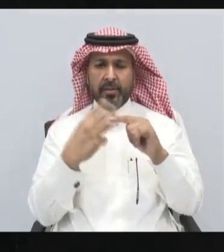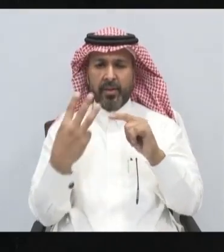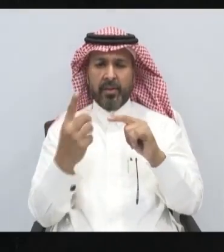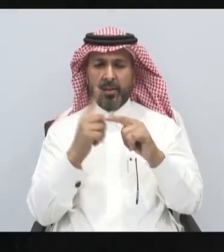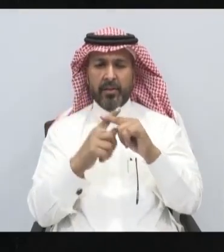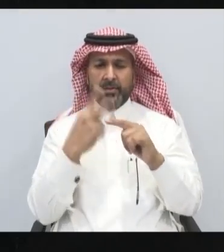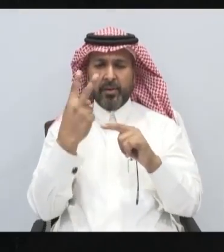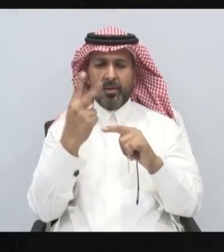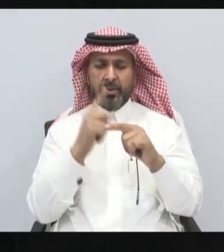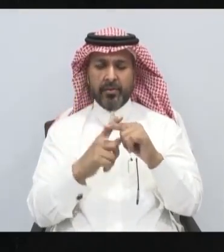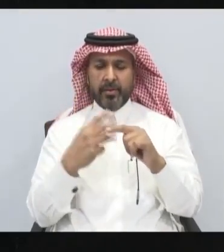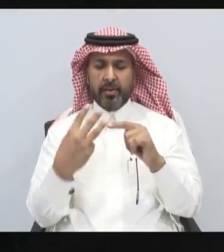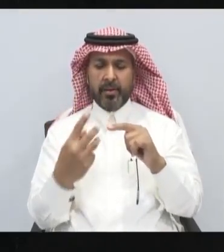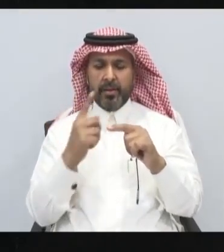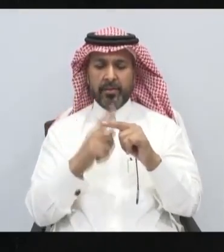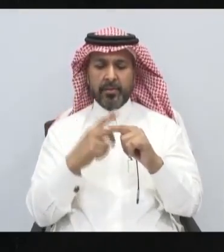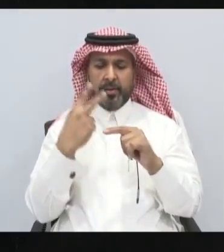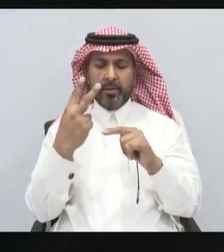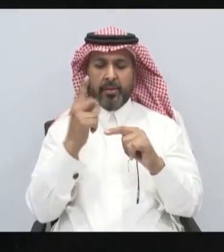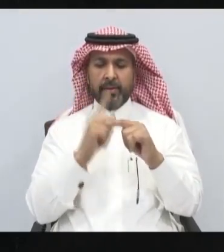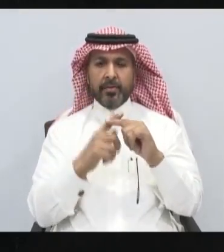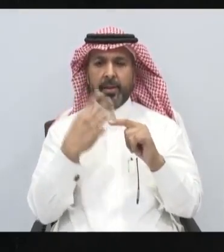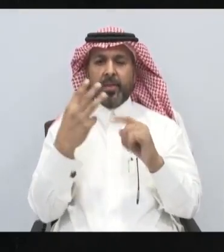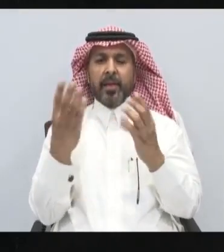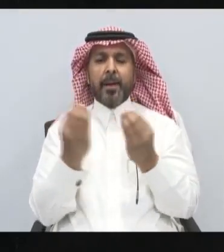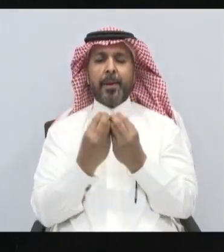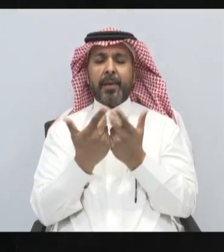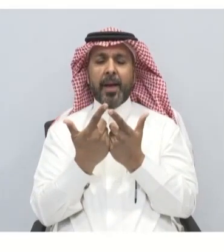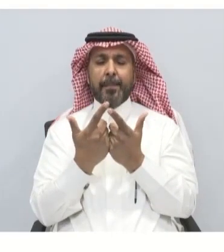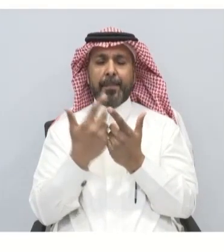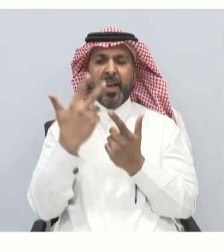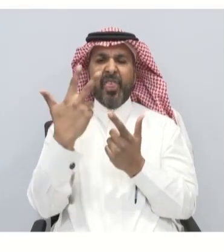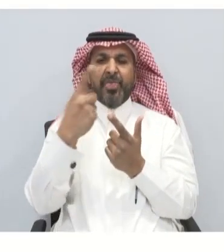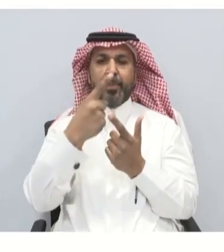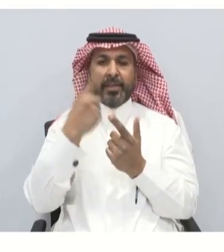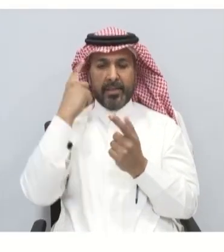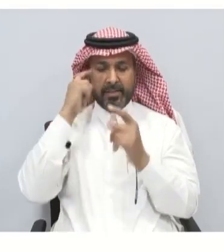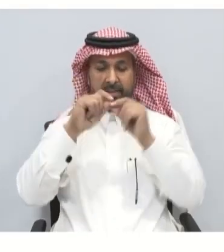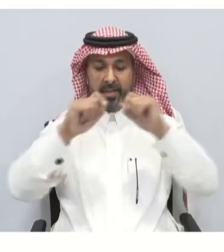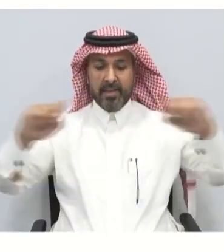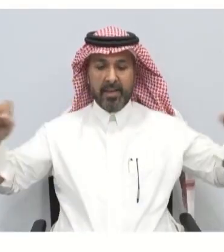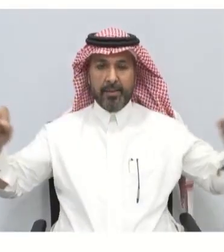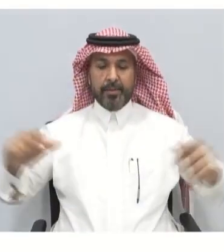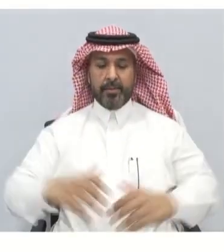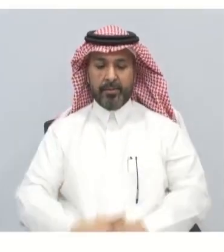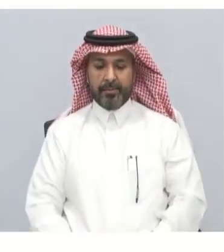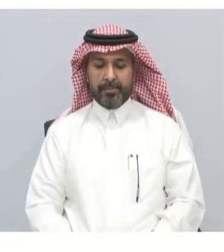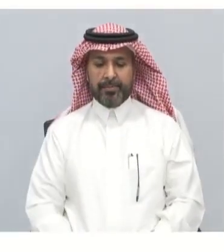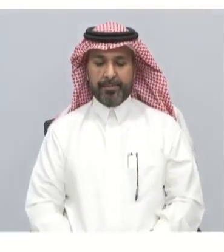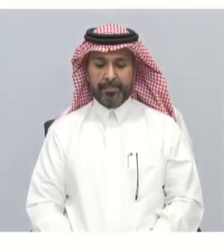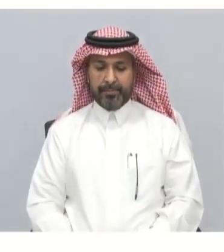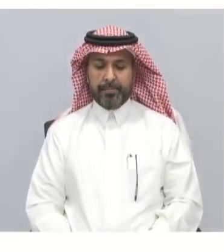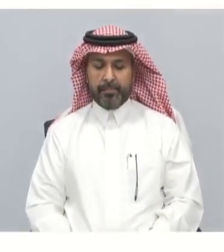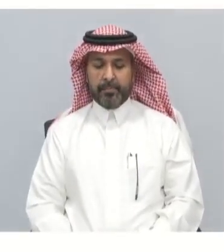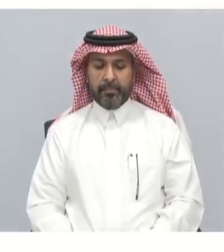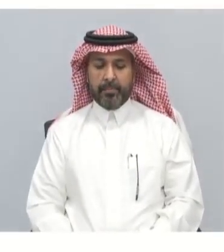ونهايتي الجدار راح تكون ثلاثه اقدام لكل مسافه ممتاز تقسيم